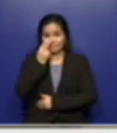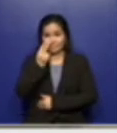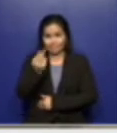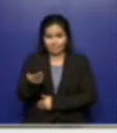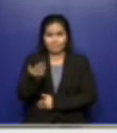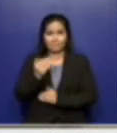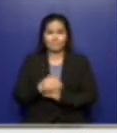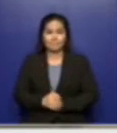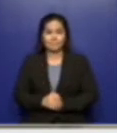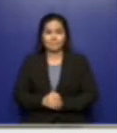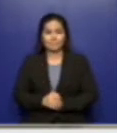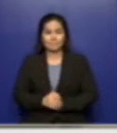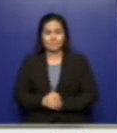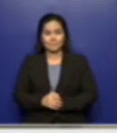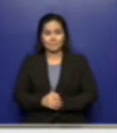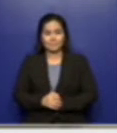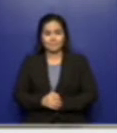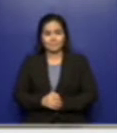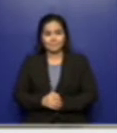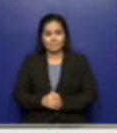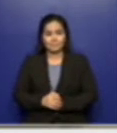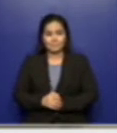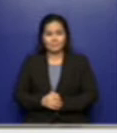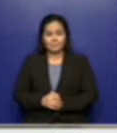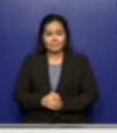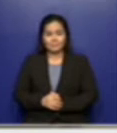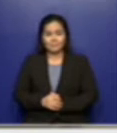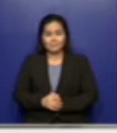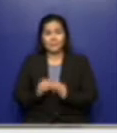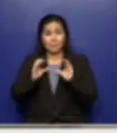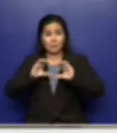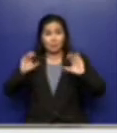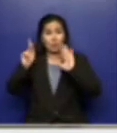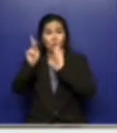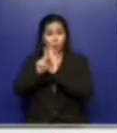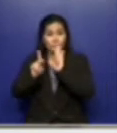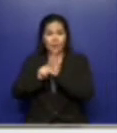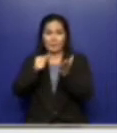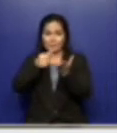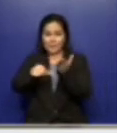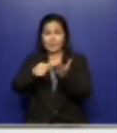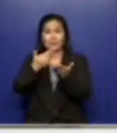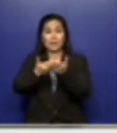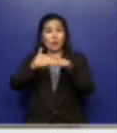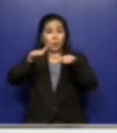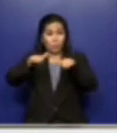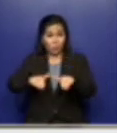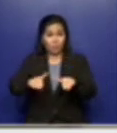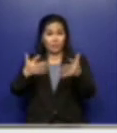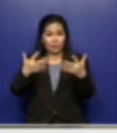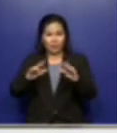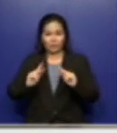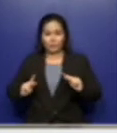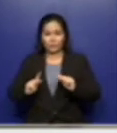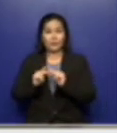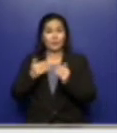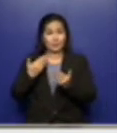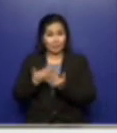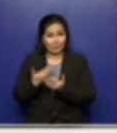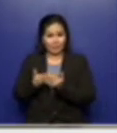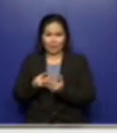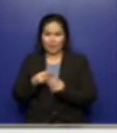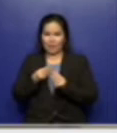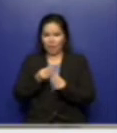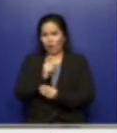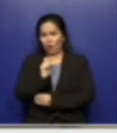ก็คือเมื่อรัฐบาลออกกฎหมายลดภาษีเสร็จทางกระทรวงการคลังก็ให้ท้อง